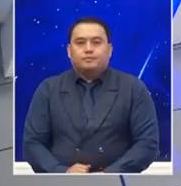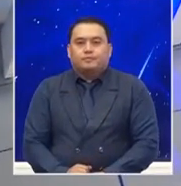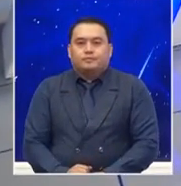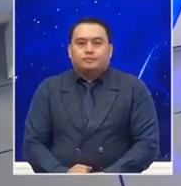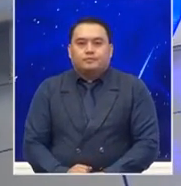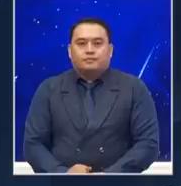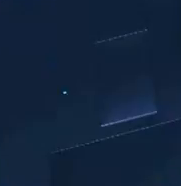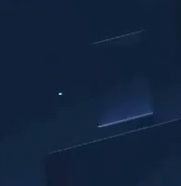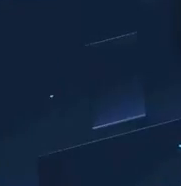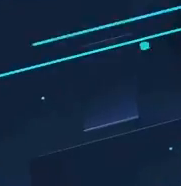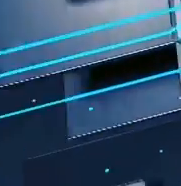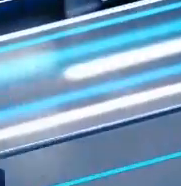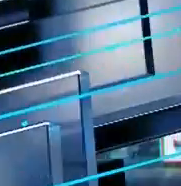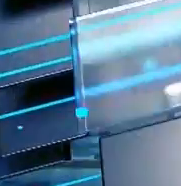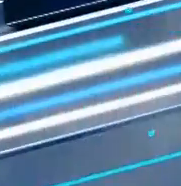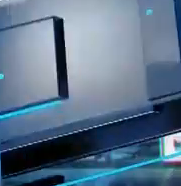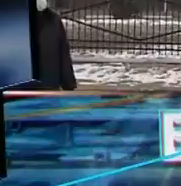көретіндеріңіз.